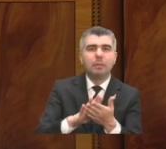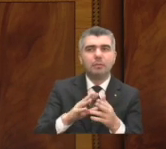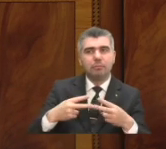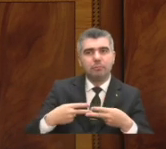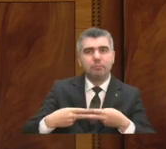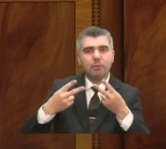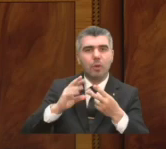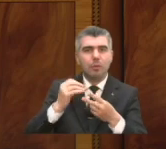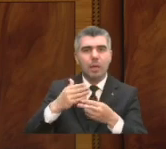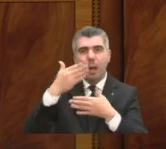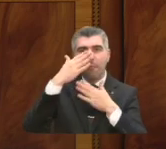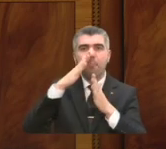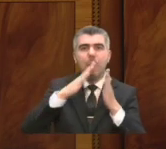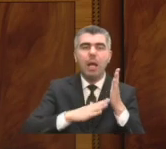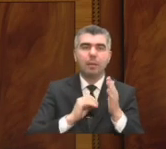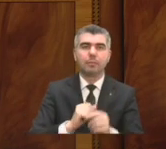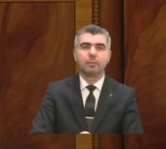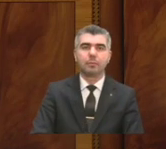على بلادنا،